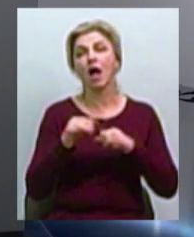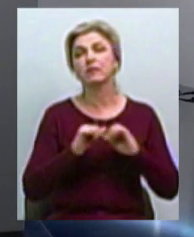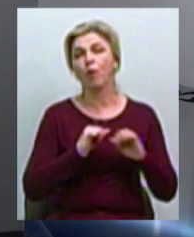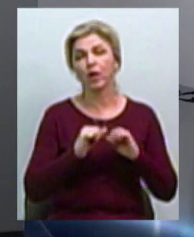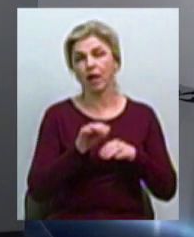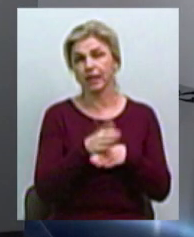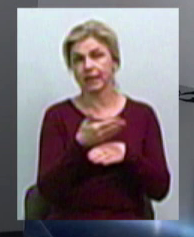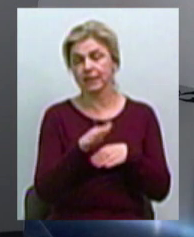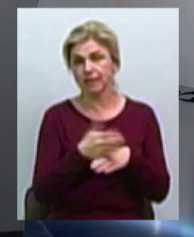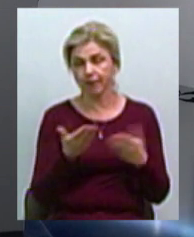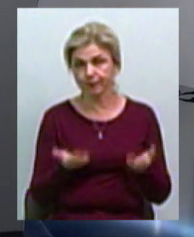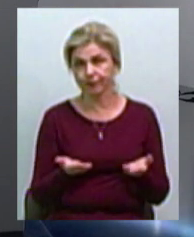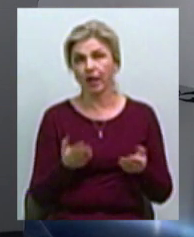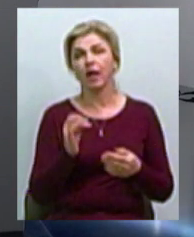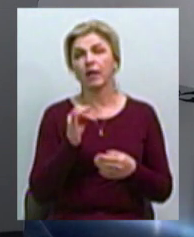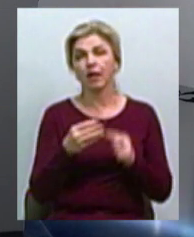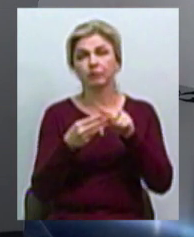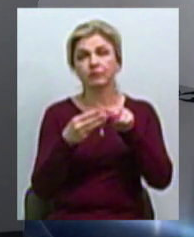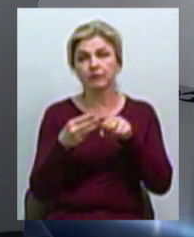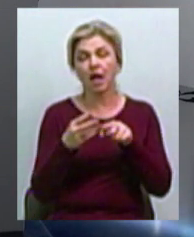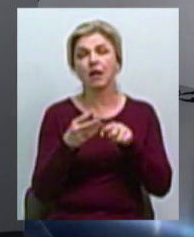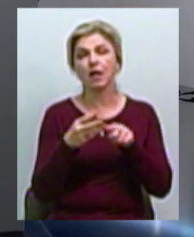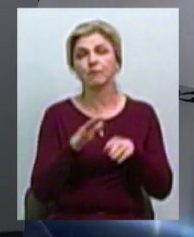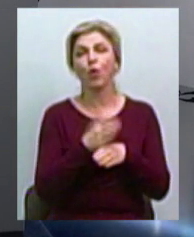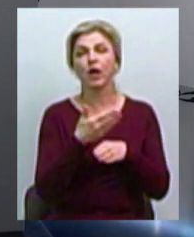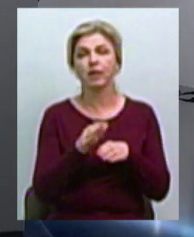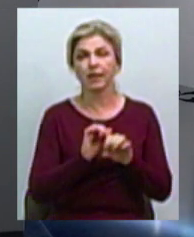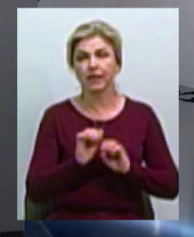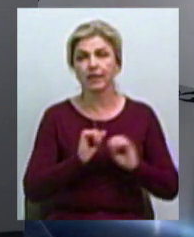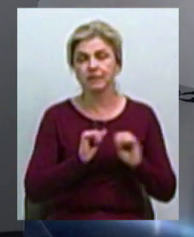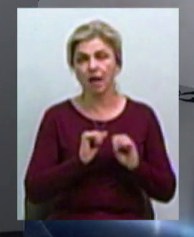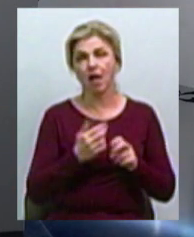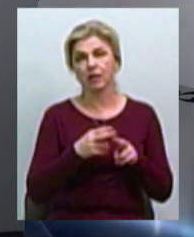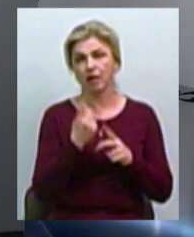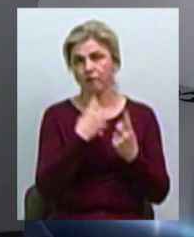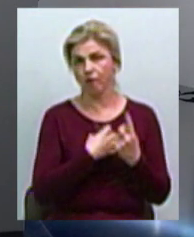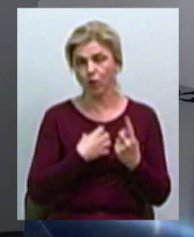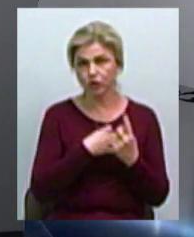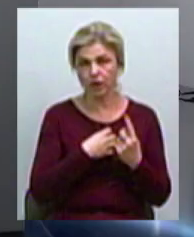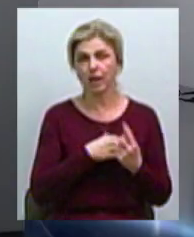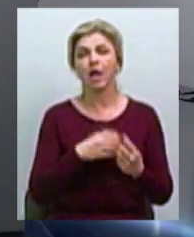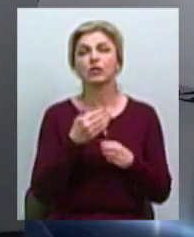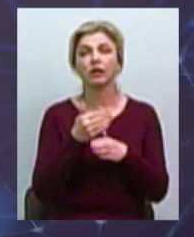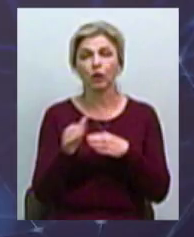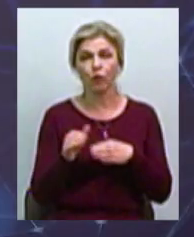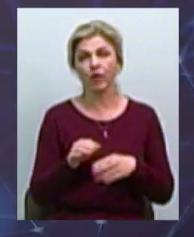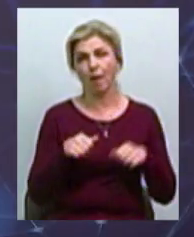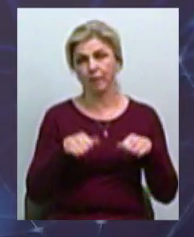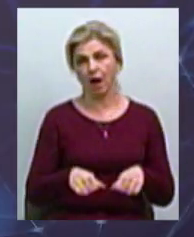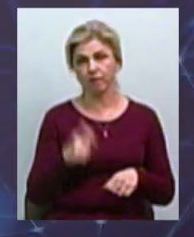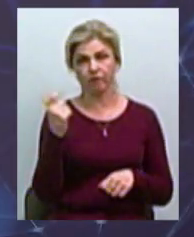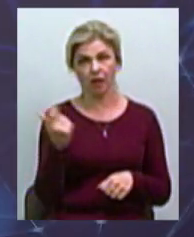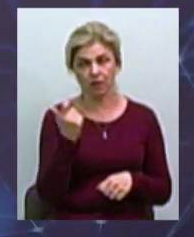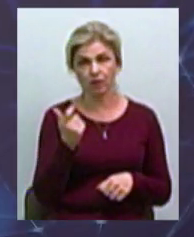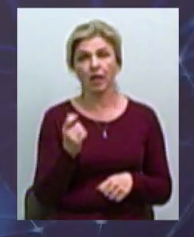розпорядитися. Тобто складова розпорядитися – це одна з ключових фундаментальних складових права власності.